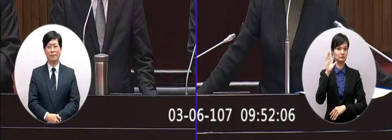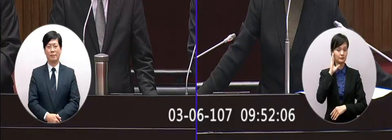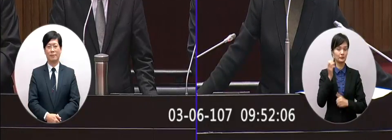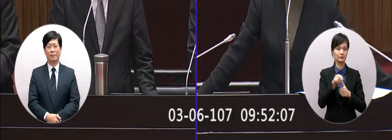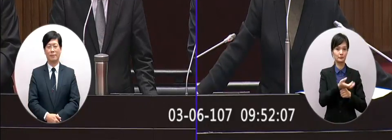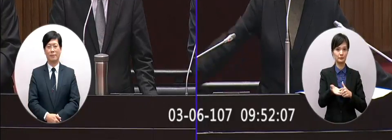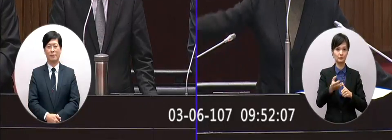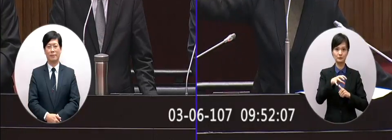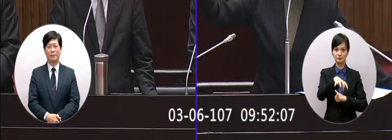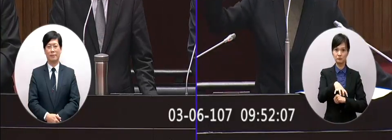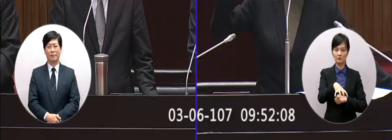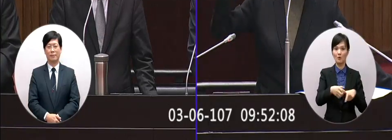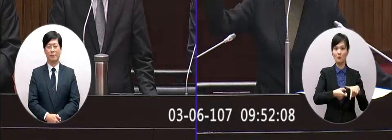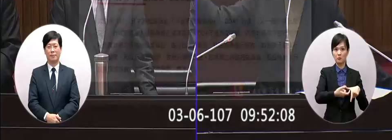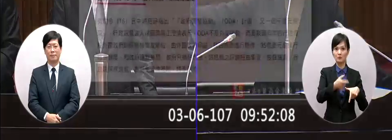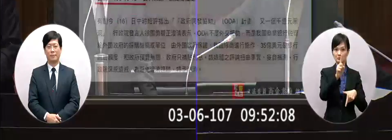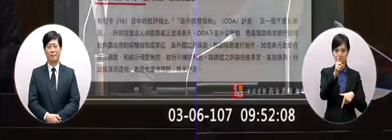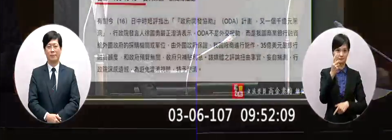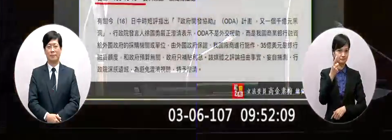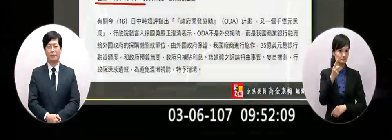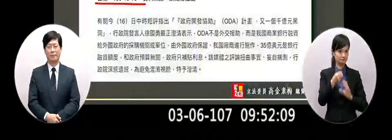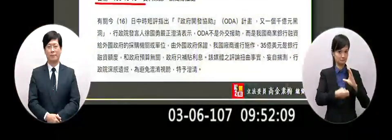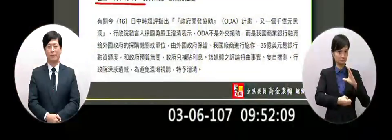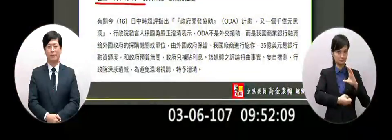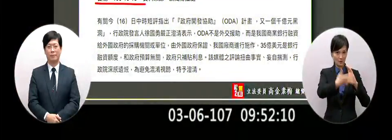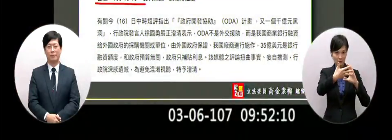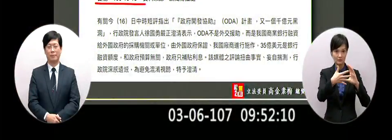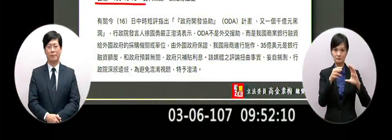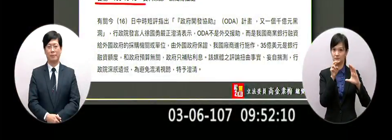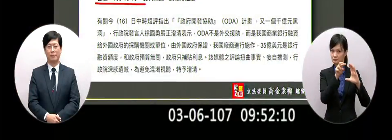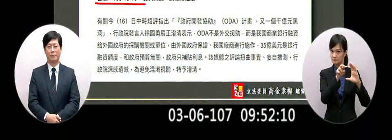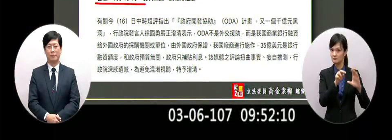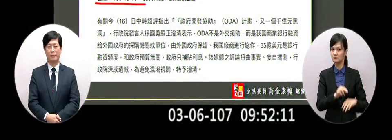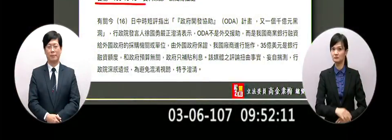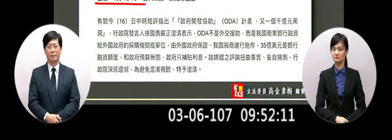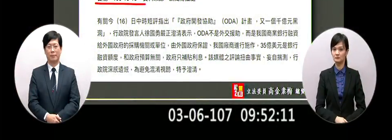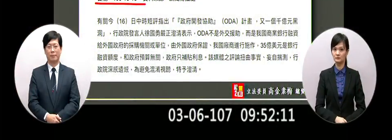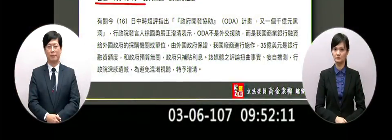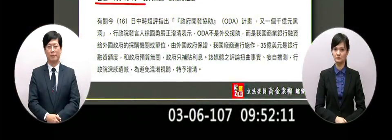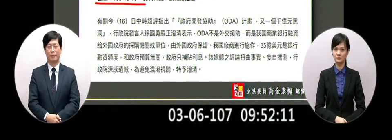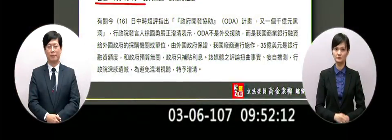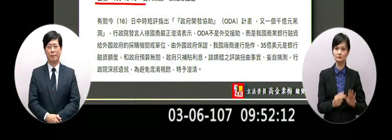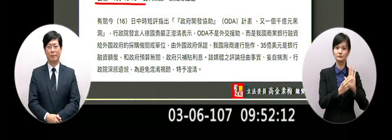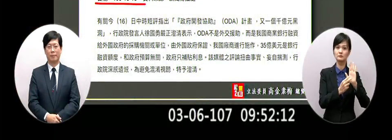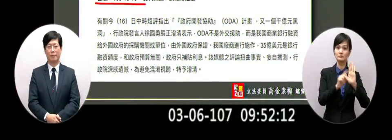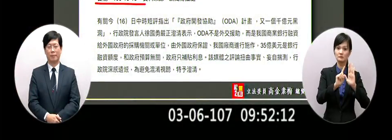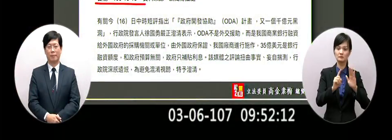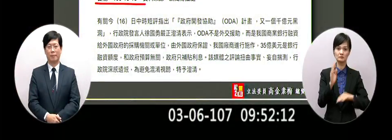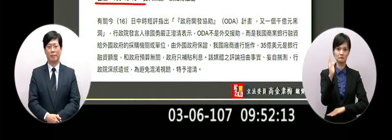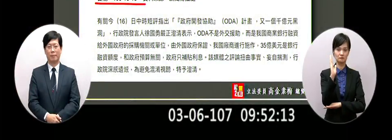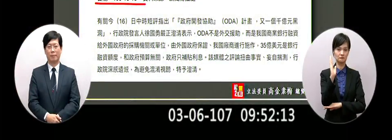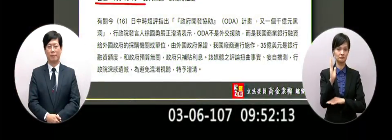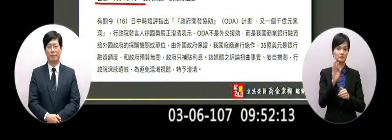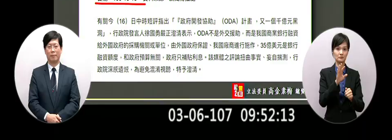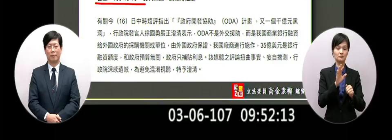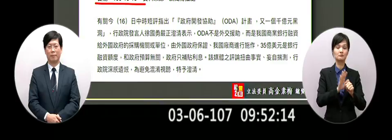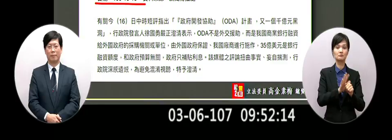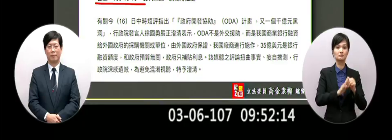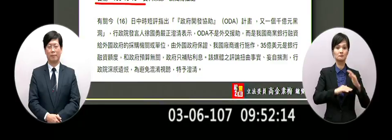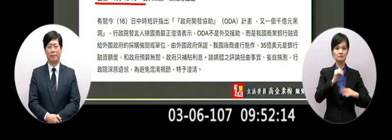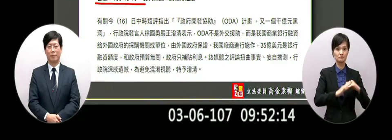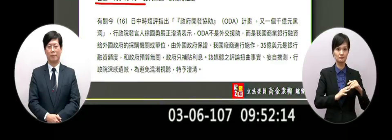处公布了一个新闻，我们看一下这图片。它上面这个写说是政府开发协助 ODA 计